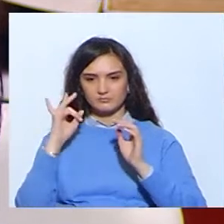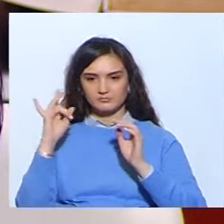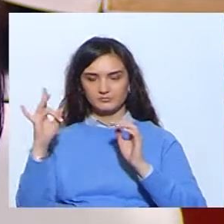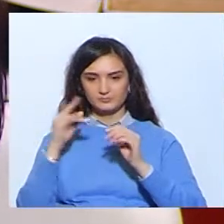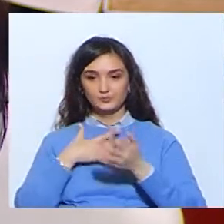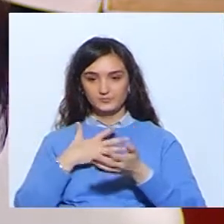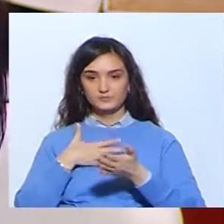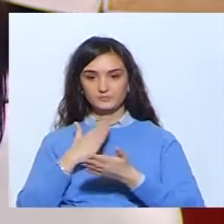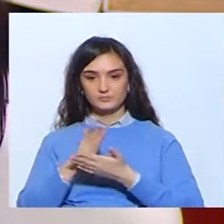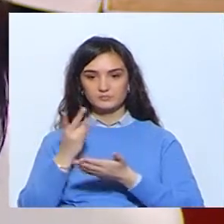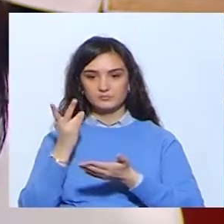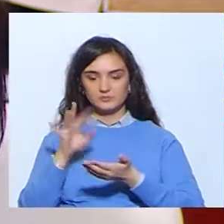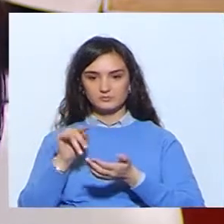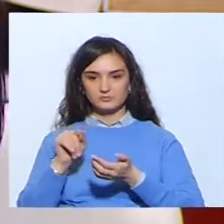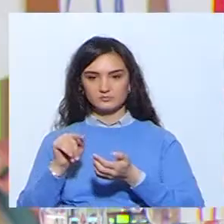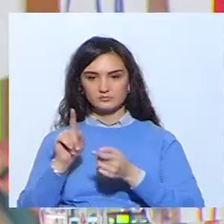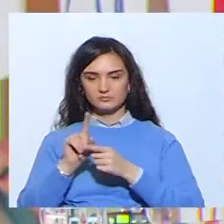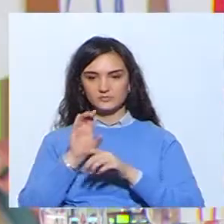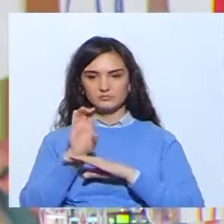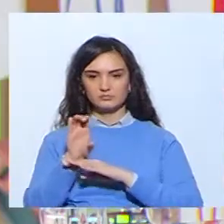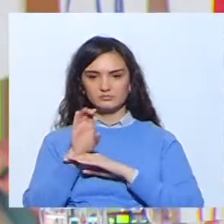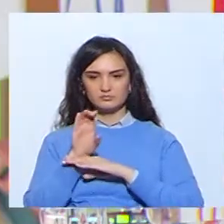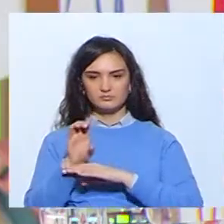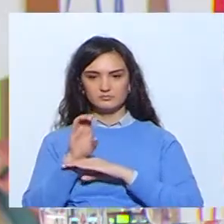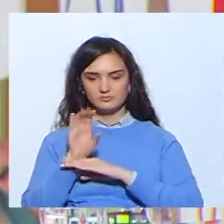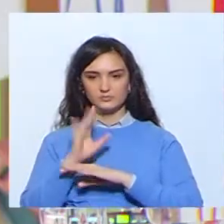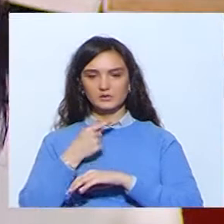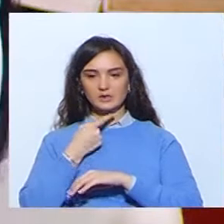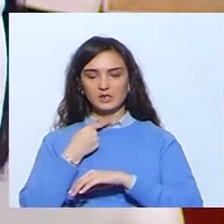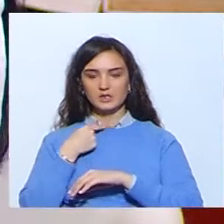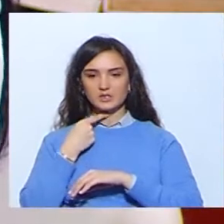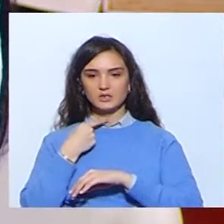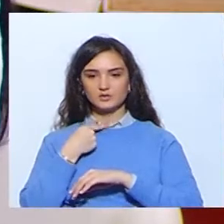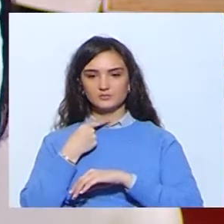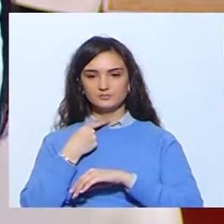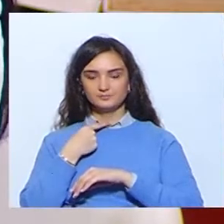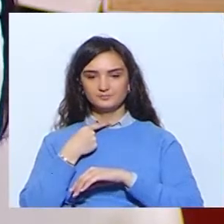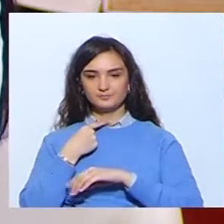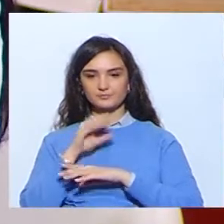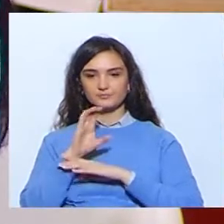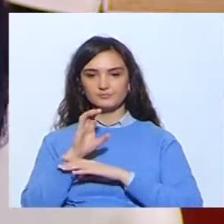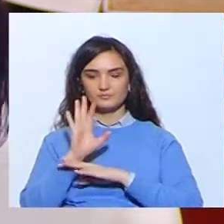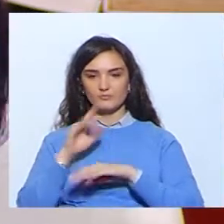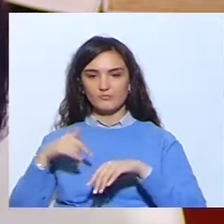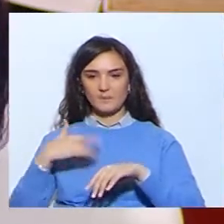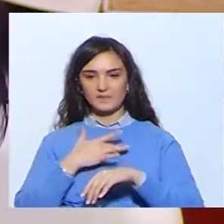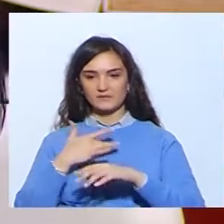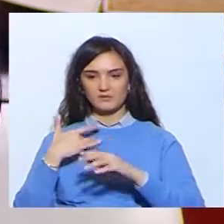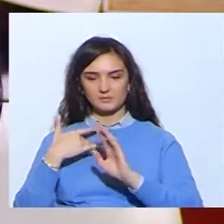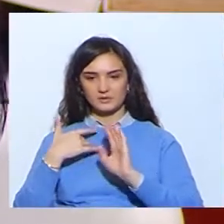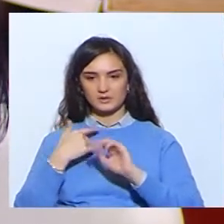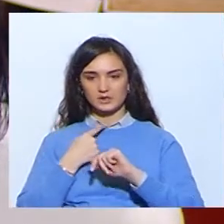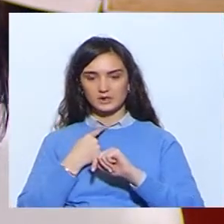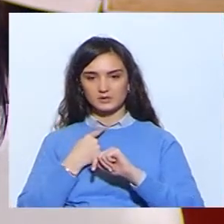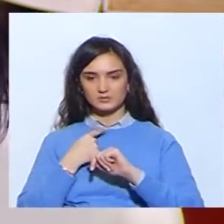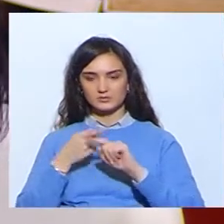სუნთქავს, მაგრამ რაღაცა ხიხინი ამოდის ოღონდ ყელის არეში და ხიხინი არ უნდა ვიგულისხმოთ აუცილებლად ფილტვების მიდამოზე, ანუ